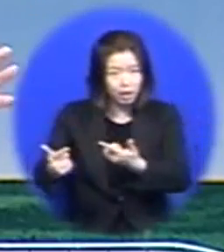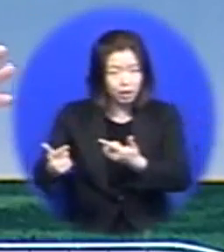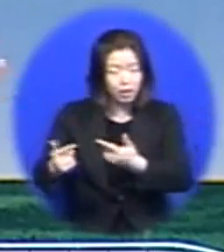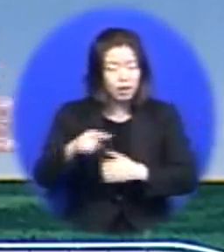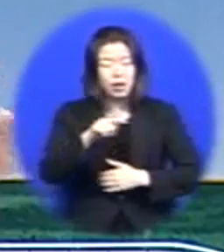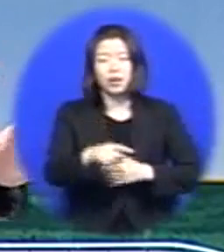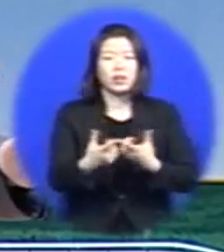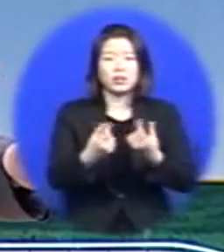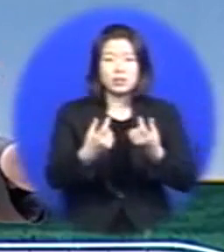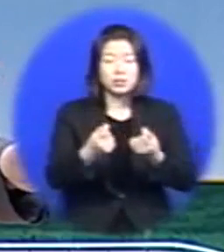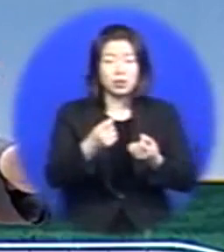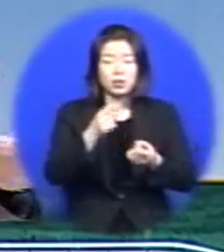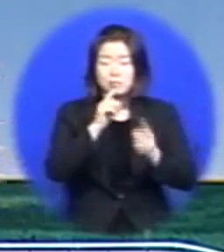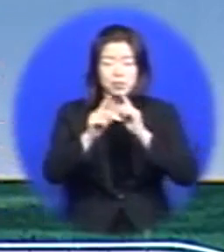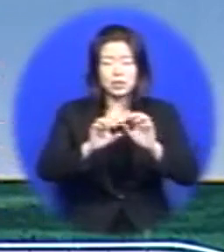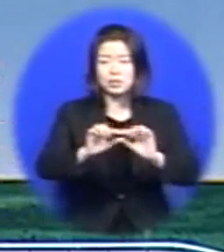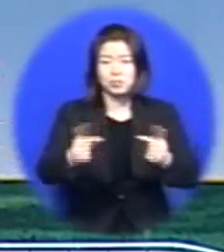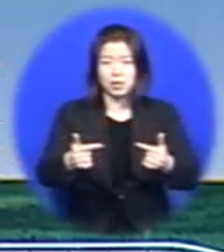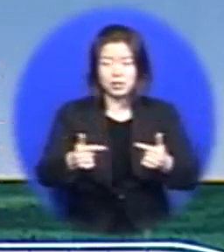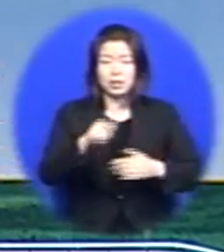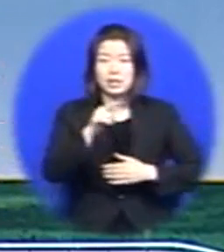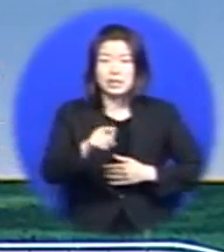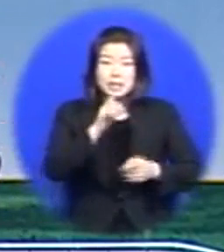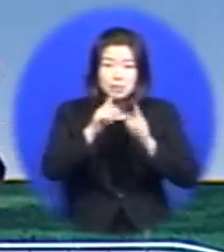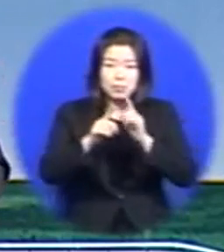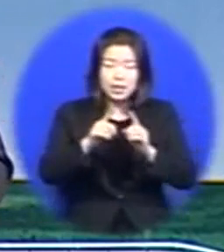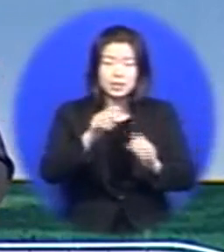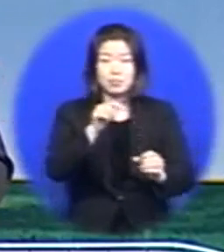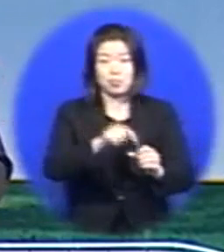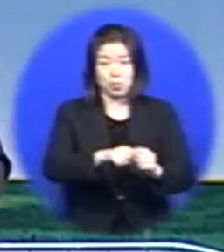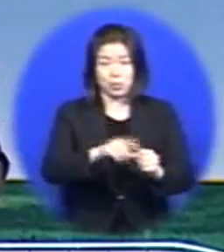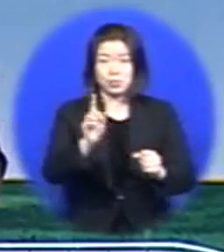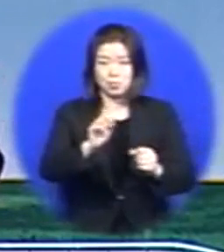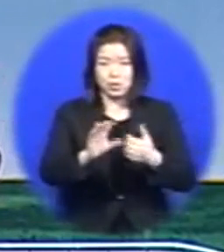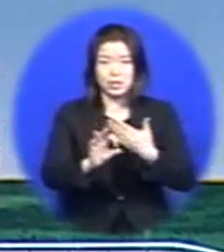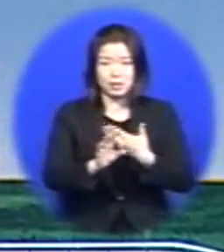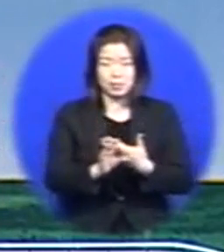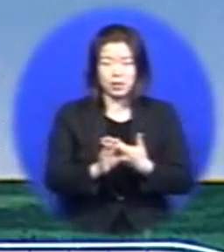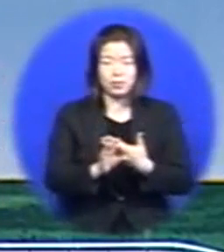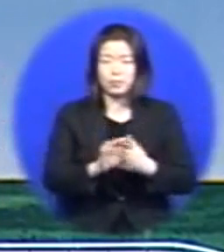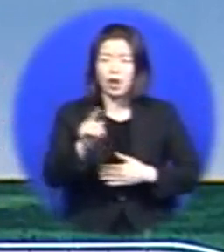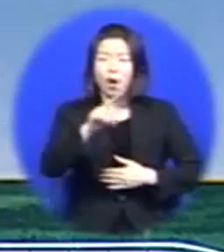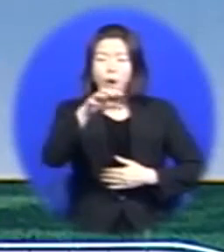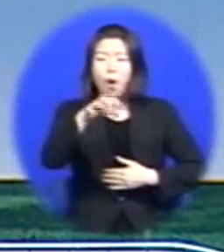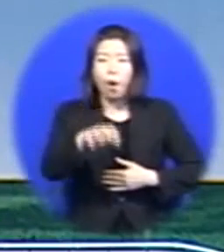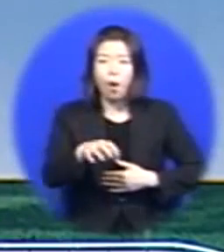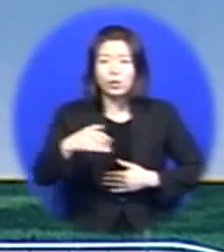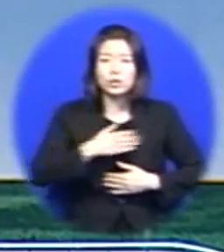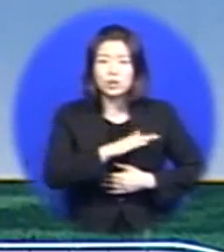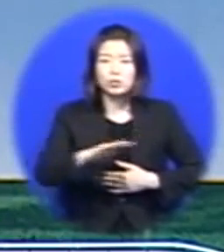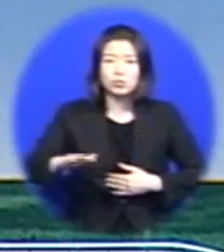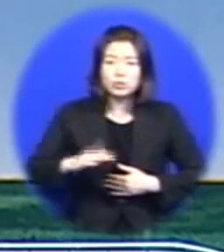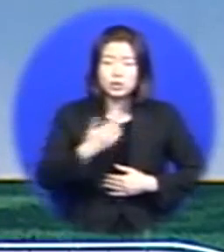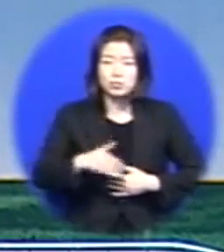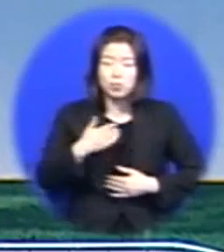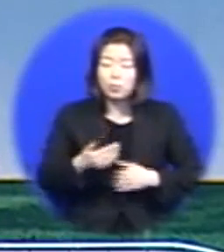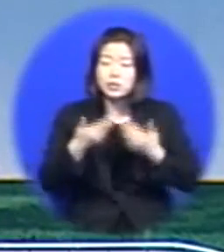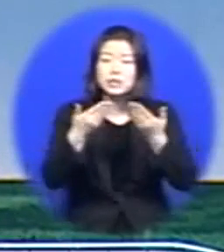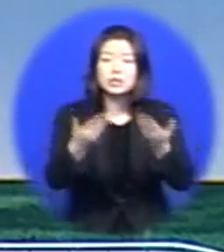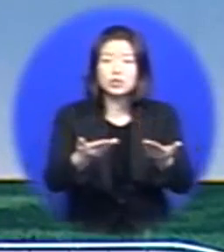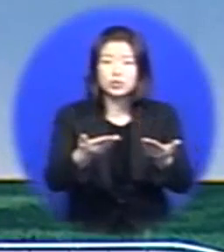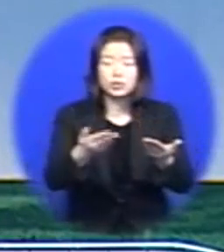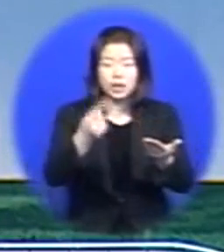그런 말씀 아닙니다. 오늘 이 말씀의 주제는 어디에다가 우리 몸을 바치느냐고 하는